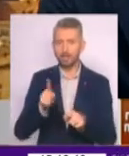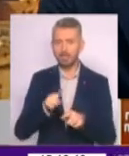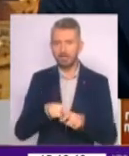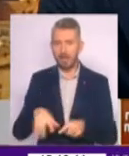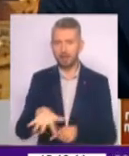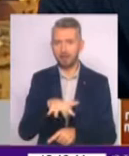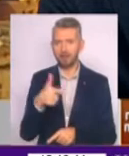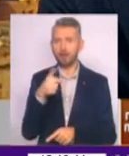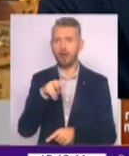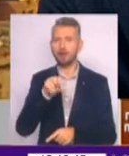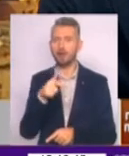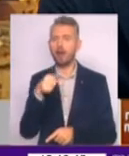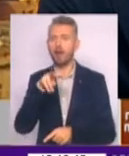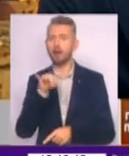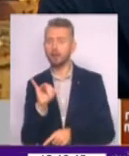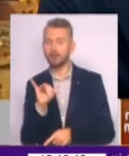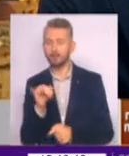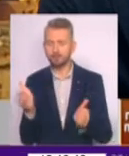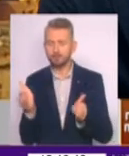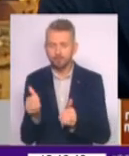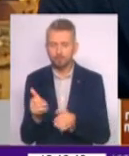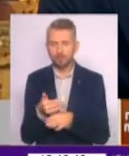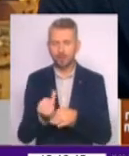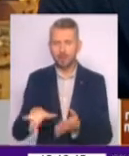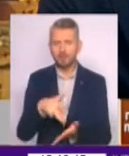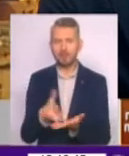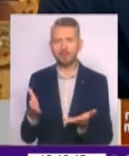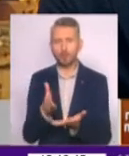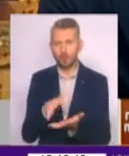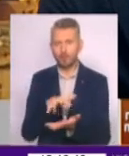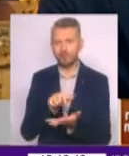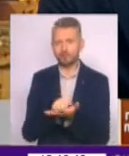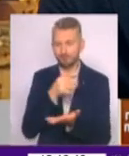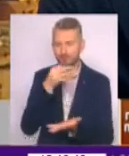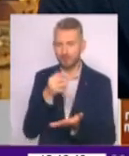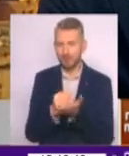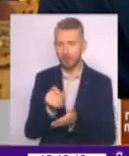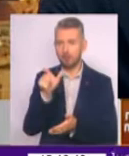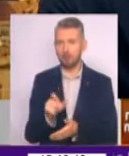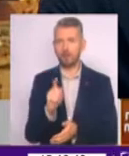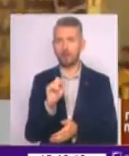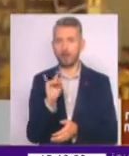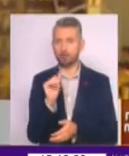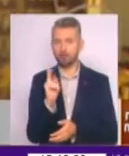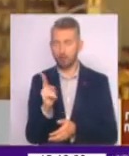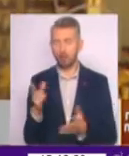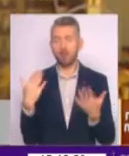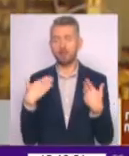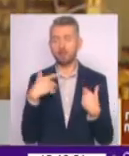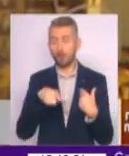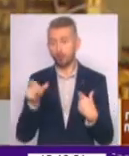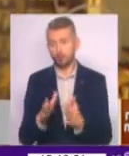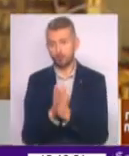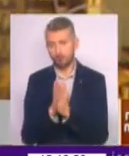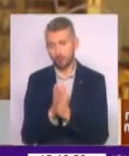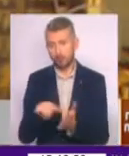Галагани, якраз та невеличка частина міста, якою опікується умовно пан Сергій Харчук, тож, будь ласка, святошинці, долучайтеся до нашої розмови.